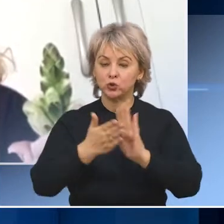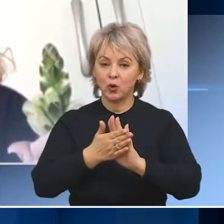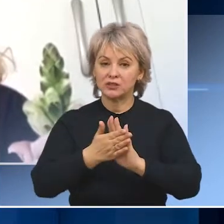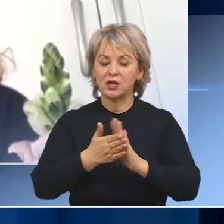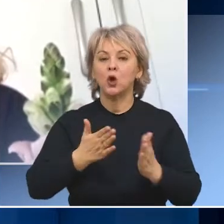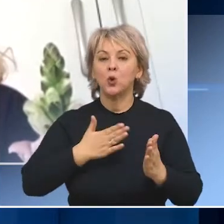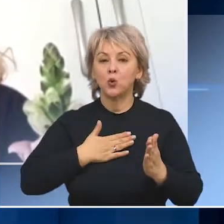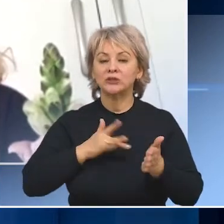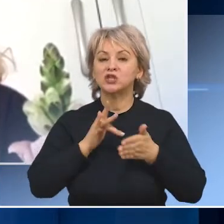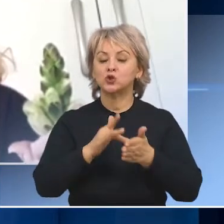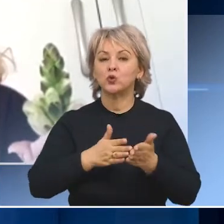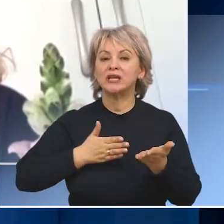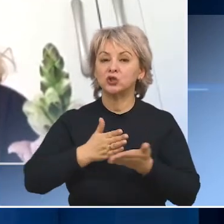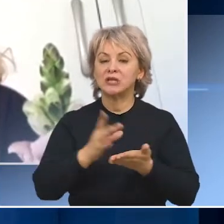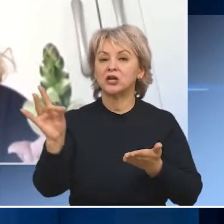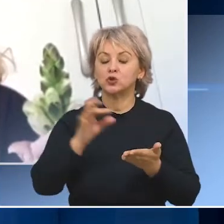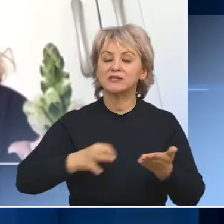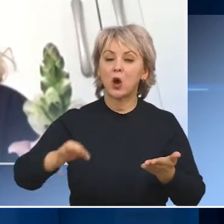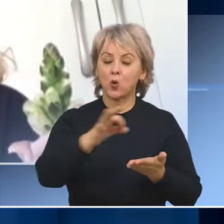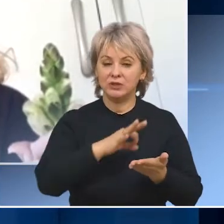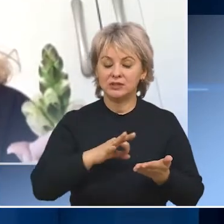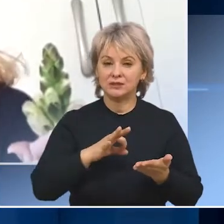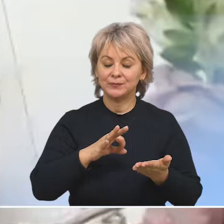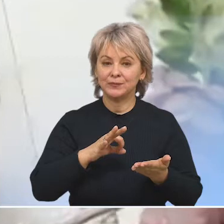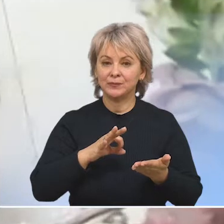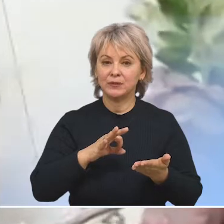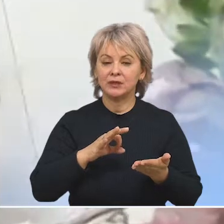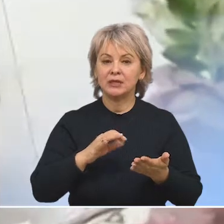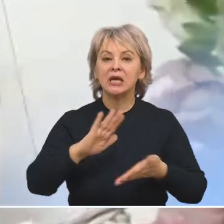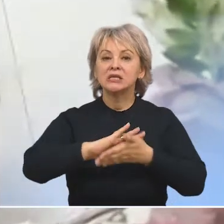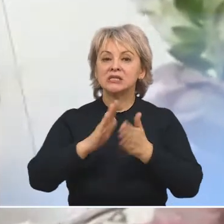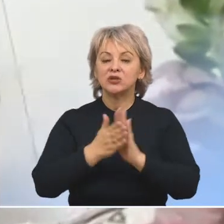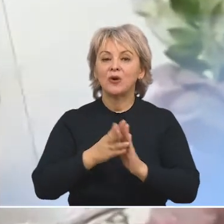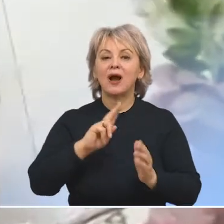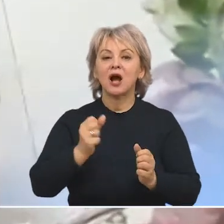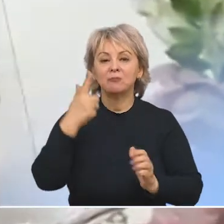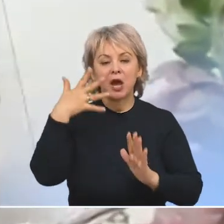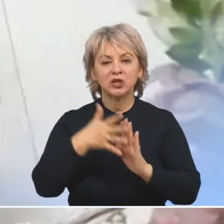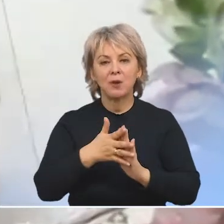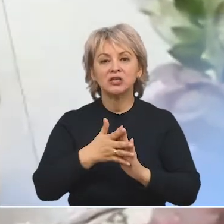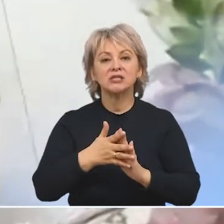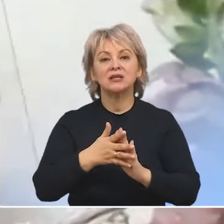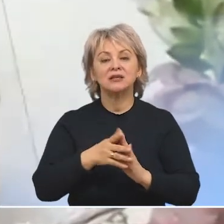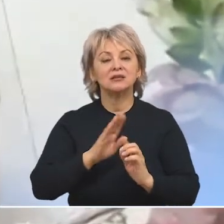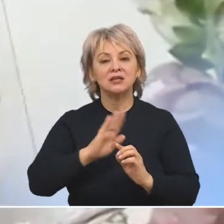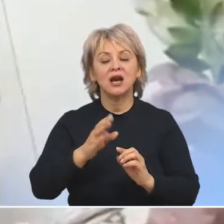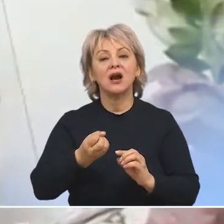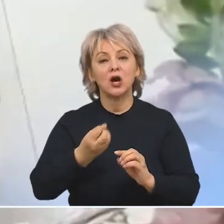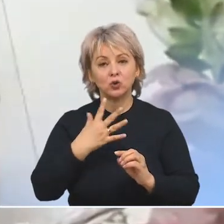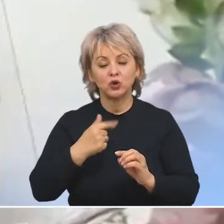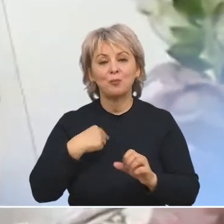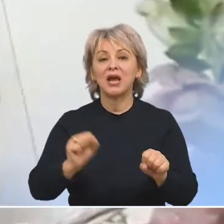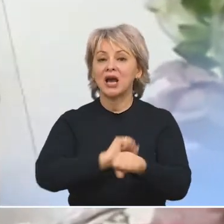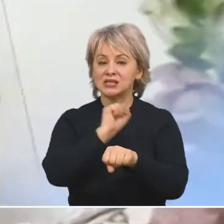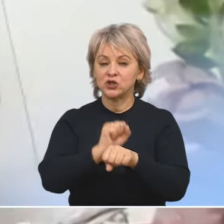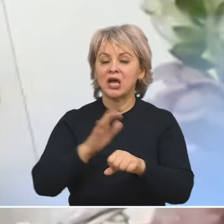ситуация у нас в туриндустрии в Ростовской области? Ну, ситуация, как вы понимаете, плачевная. Мы поставлены